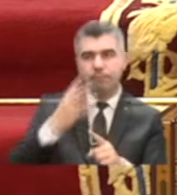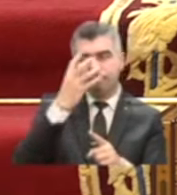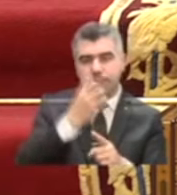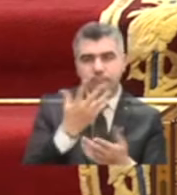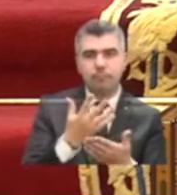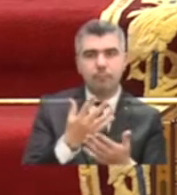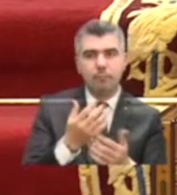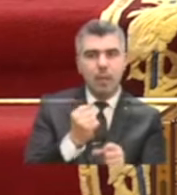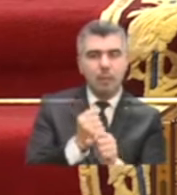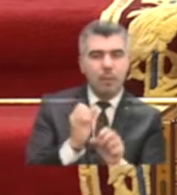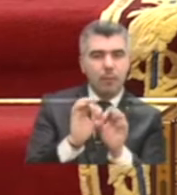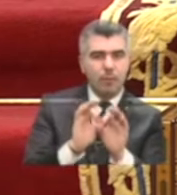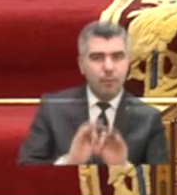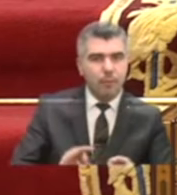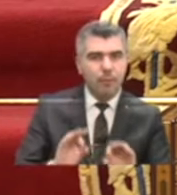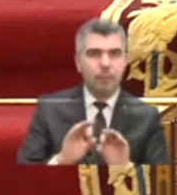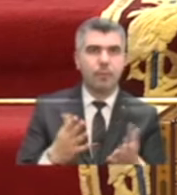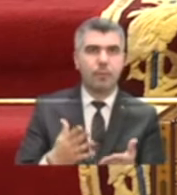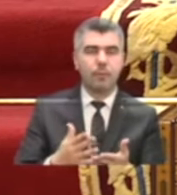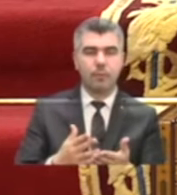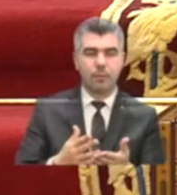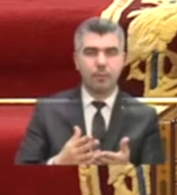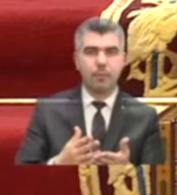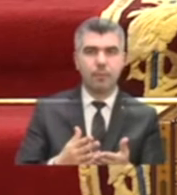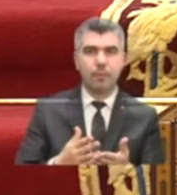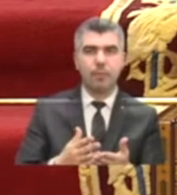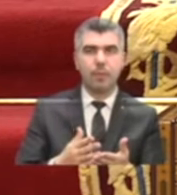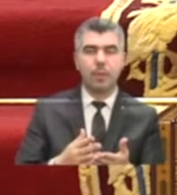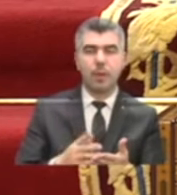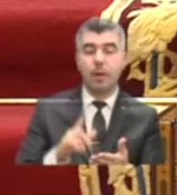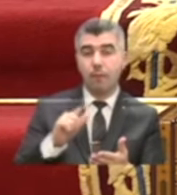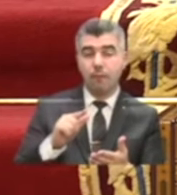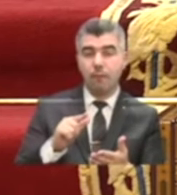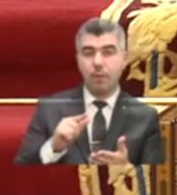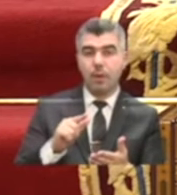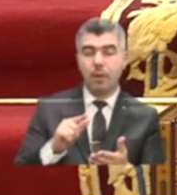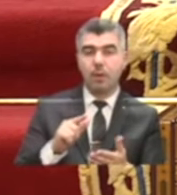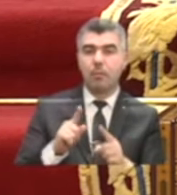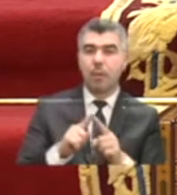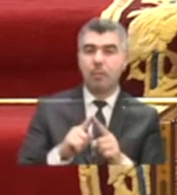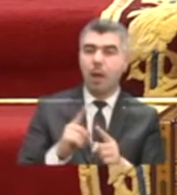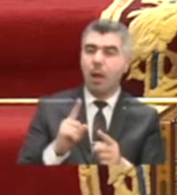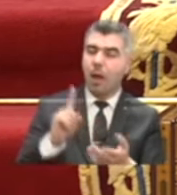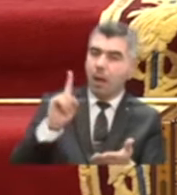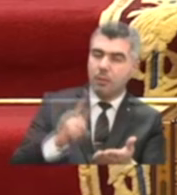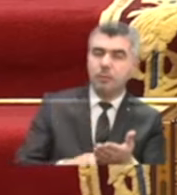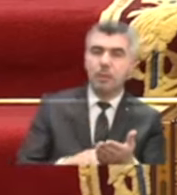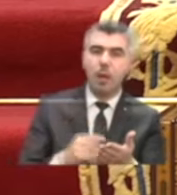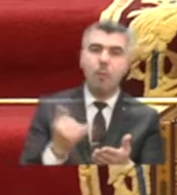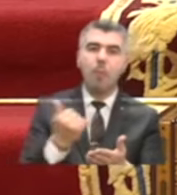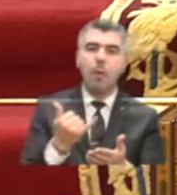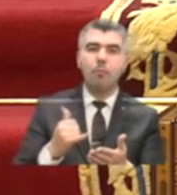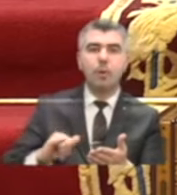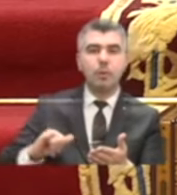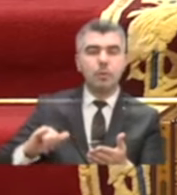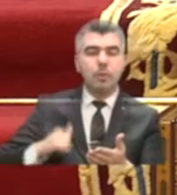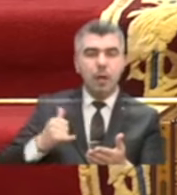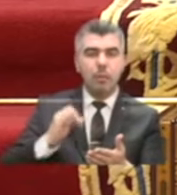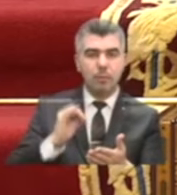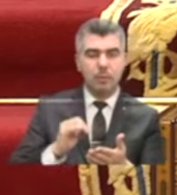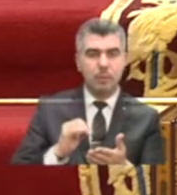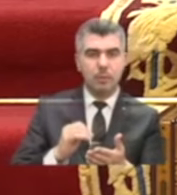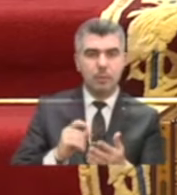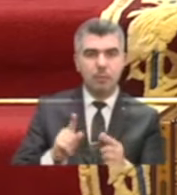الياس والاحباط، نوع من ما نقولوش نوع من، بالتالي بغينا نمكنوا هاد الشباب باش حتى هما يكونوا يساهموا معنا في